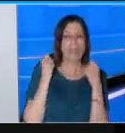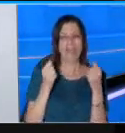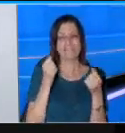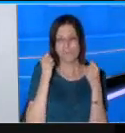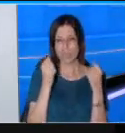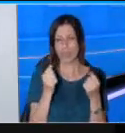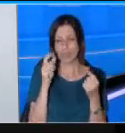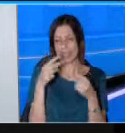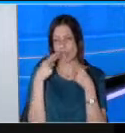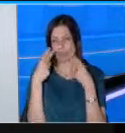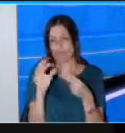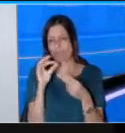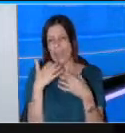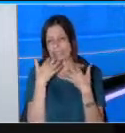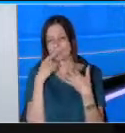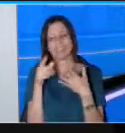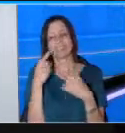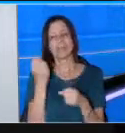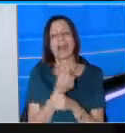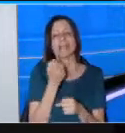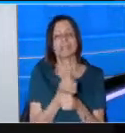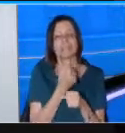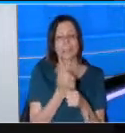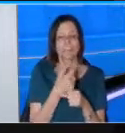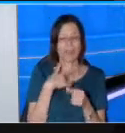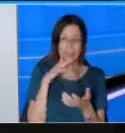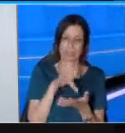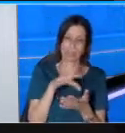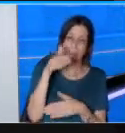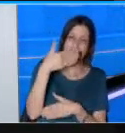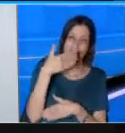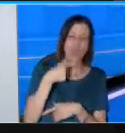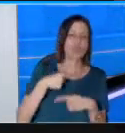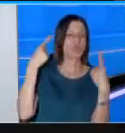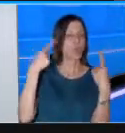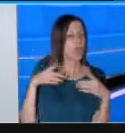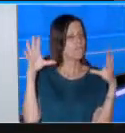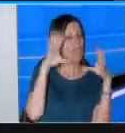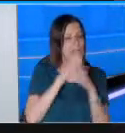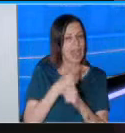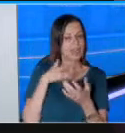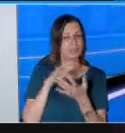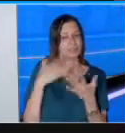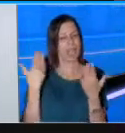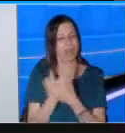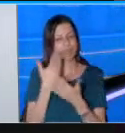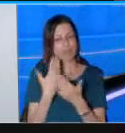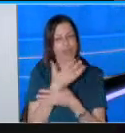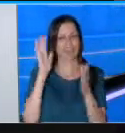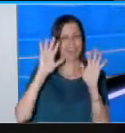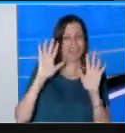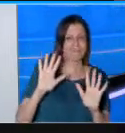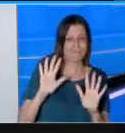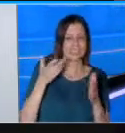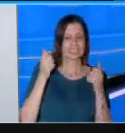אז התשובה של ההסברה זה המעשים. ואני נמצא במדינה, אנחנו יום ולילה נמצאים בחדשות, בטלוויזיה,